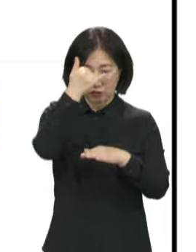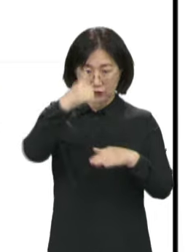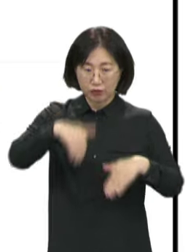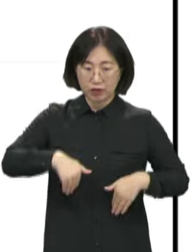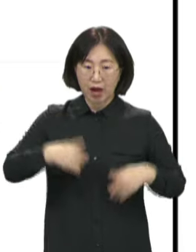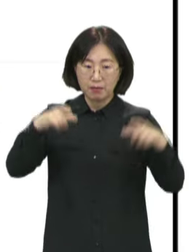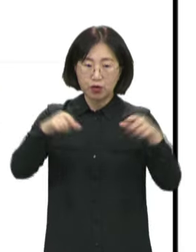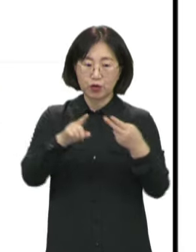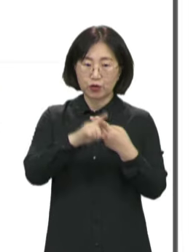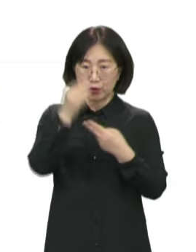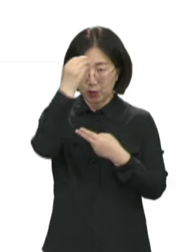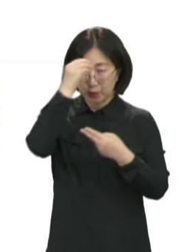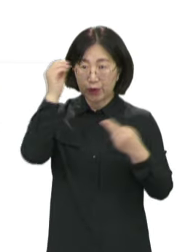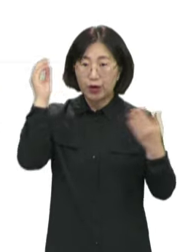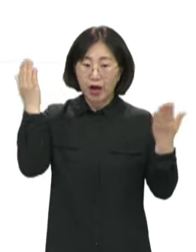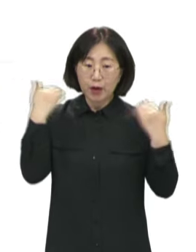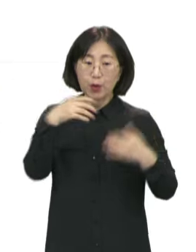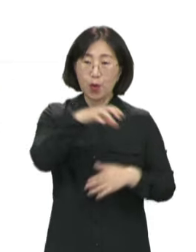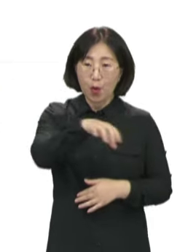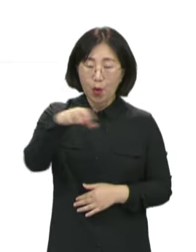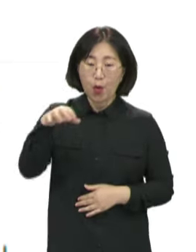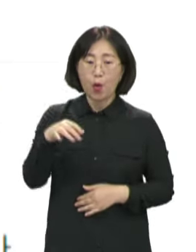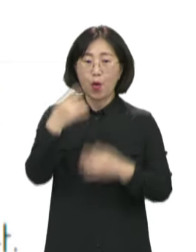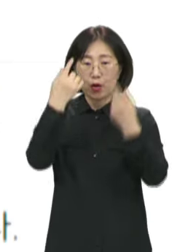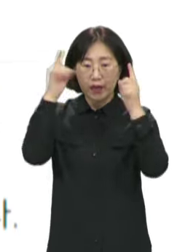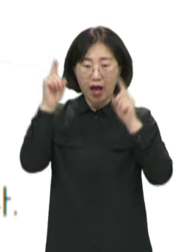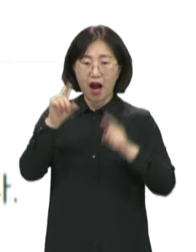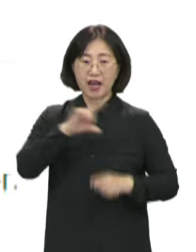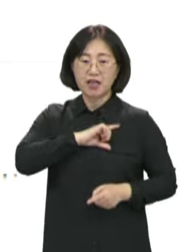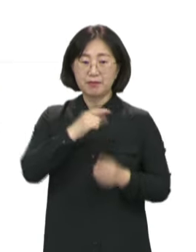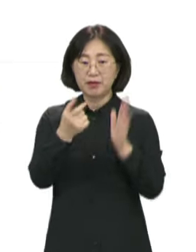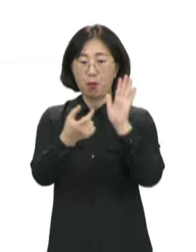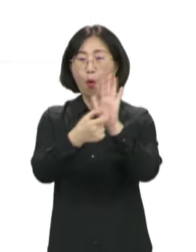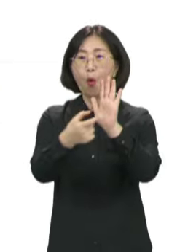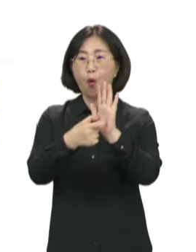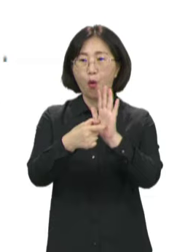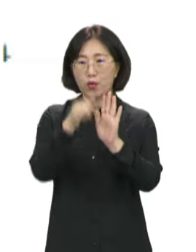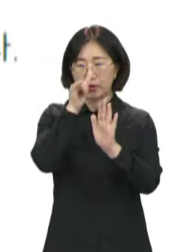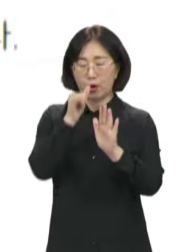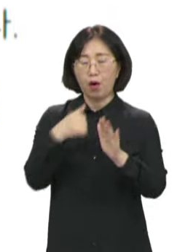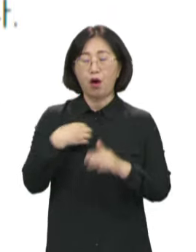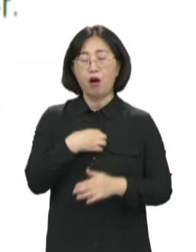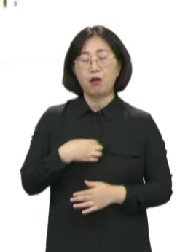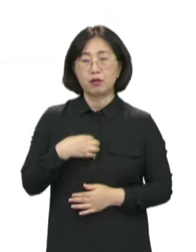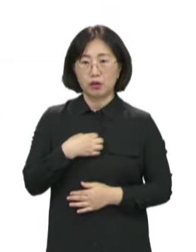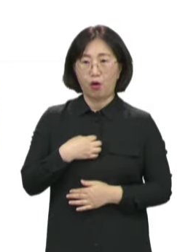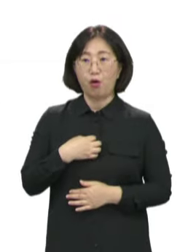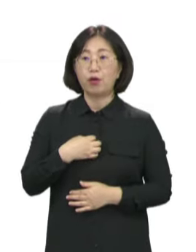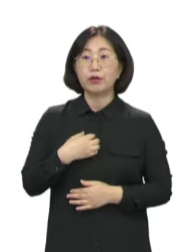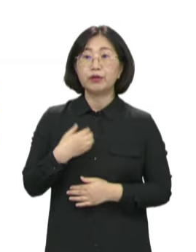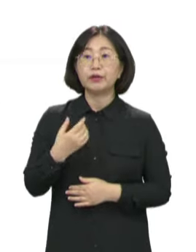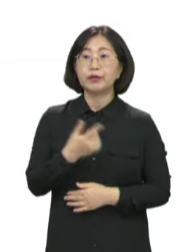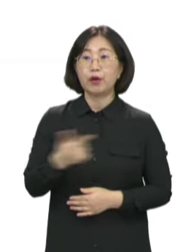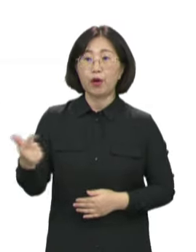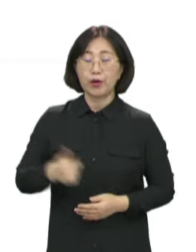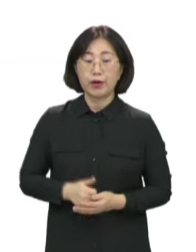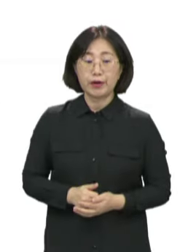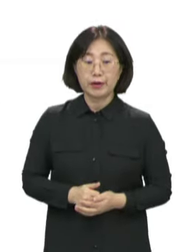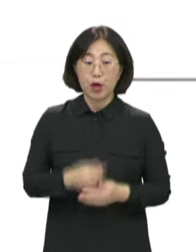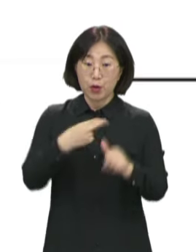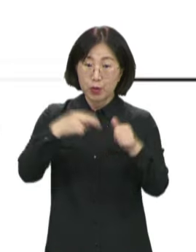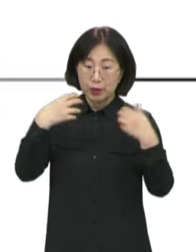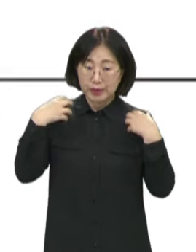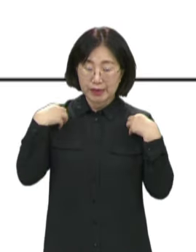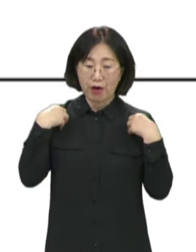지역 중고등학교 수십 군데와 지역 대학교 명단이 공유되고 있어 우려가 커지고 있습니다. 앞서 대전시